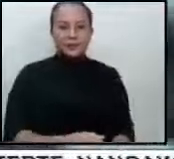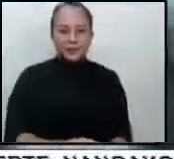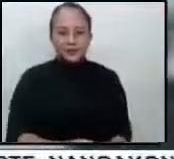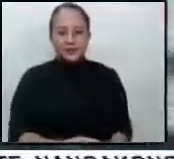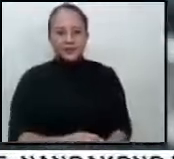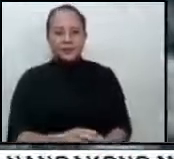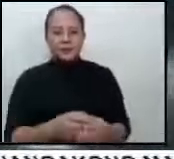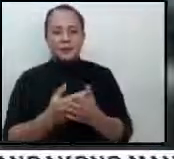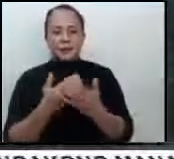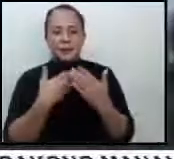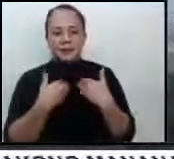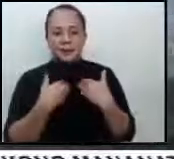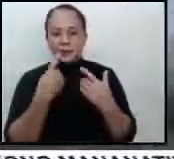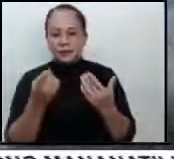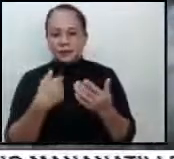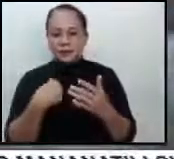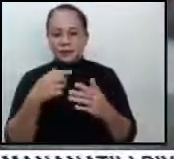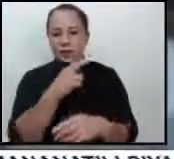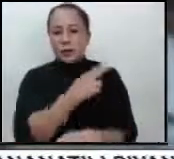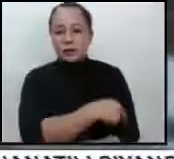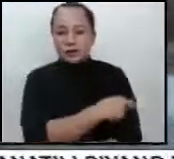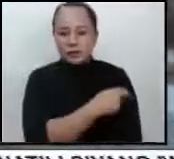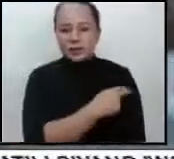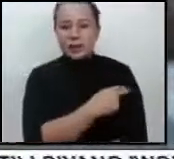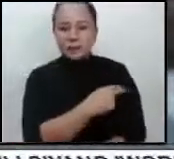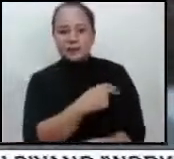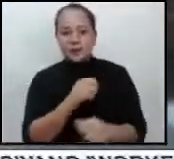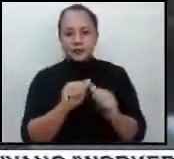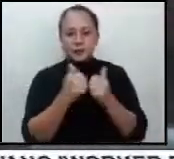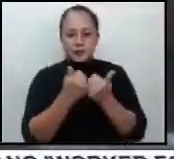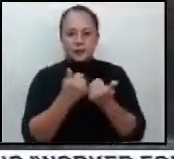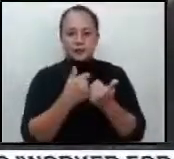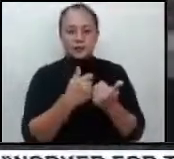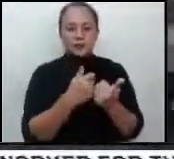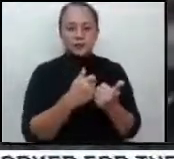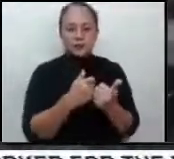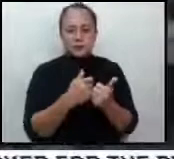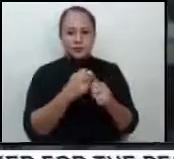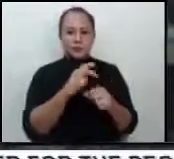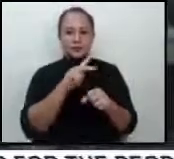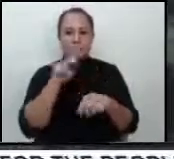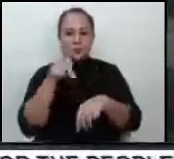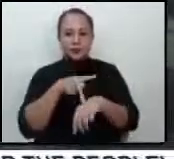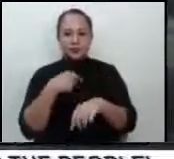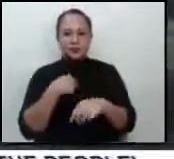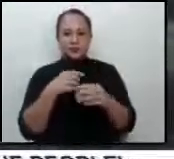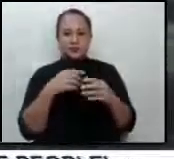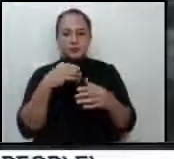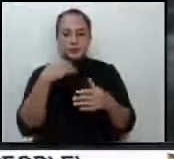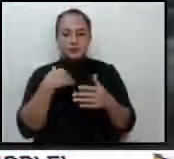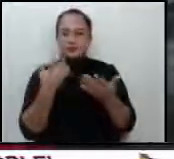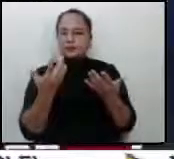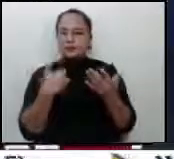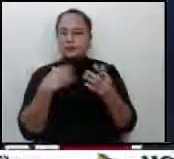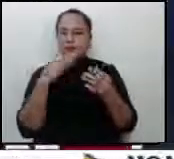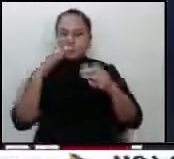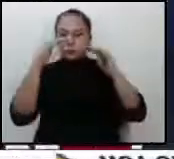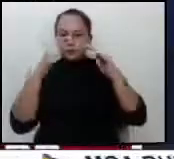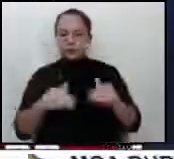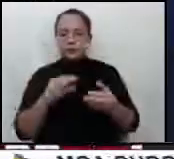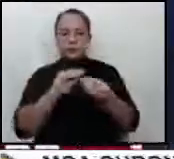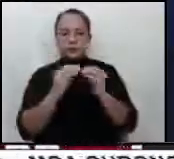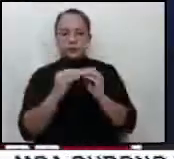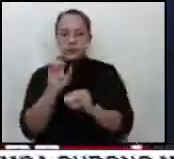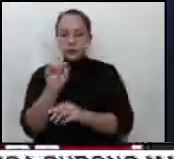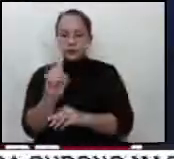Suportado ng Private Hospitals Association of the Philippines ang pagsasailalim ng mas maraming lugar sa bansa sa mas maluwag na Alert Level 1. Sa laging